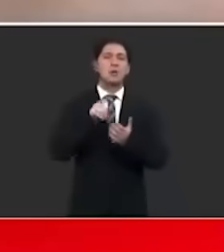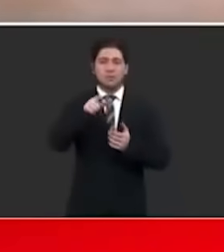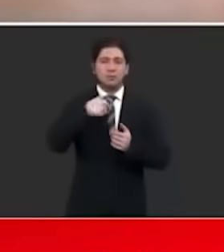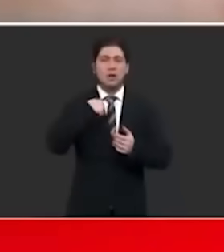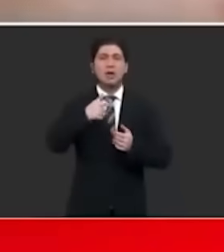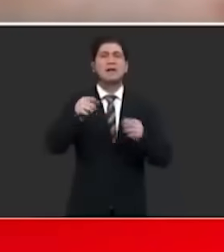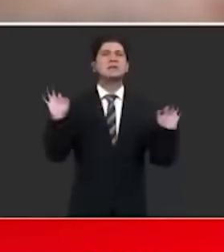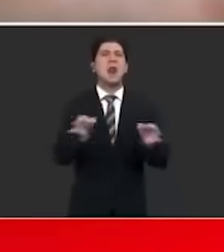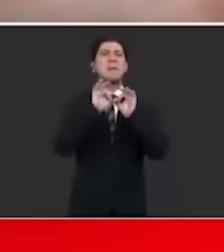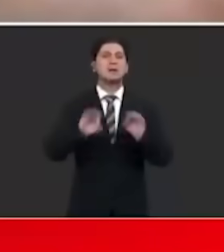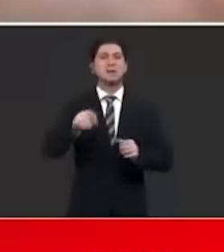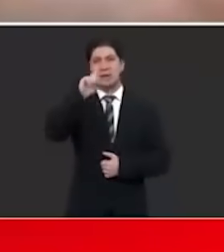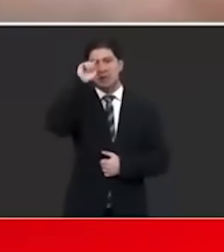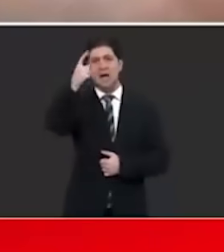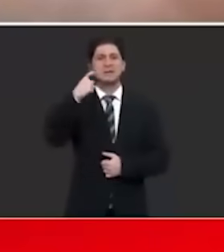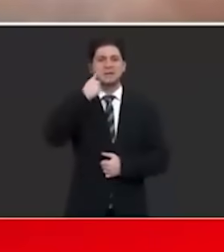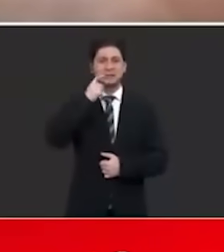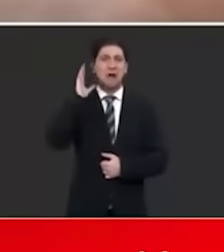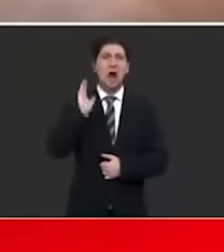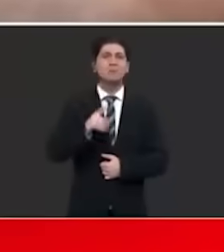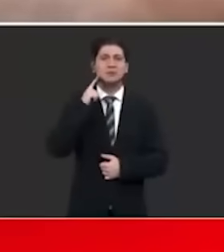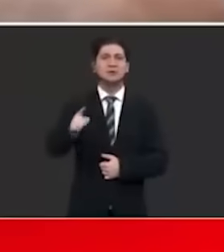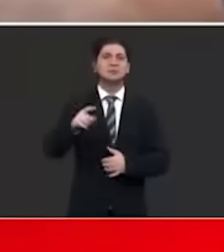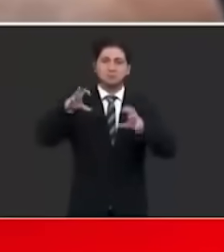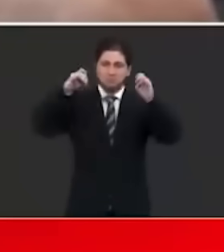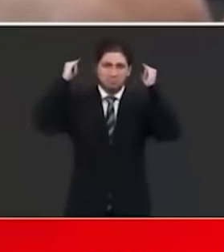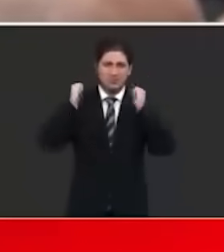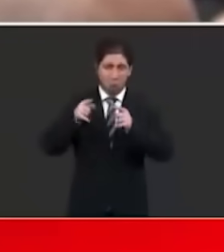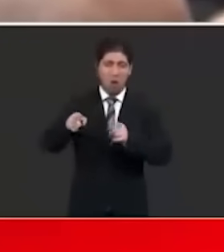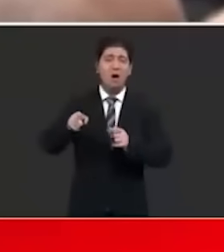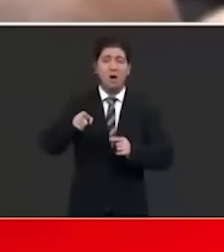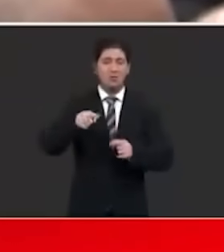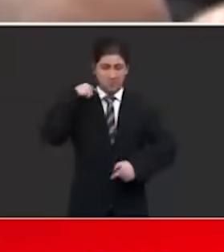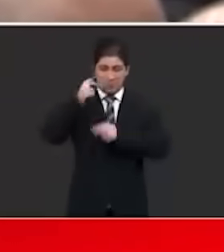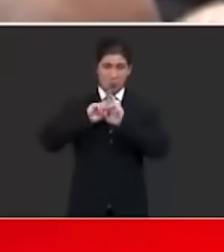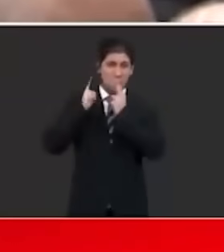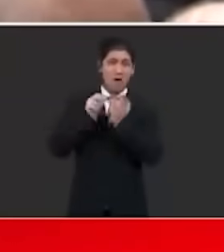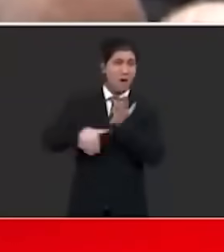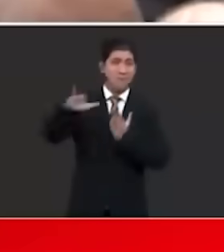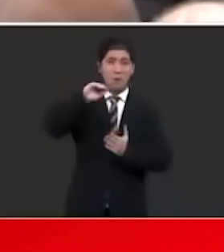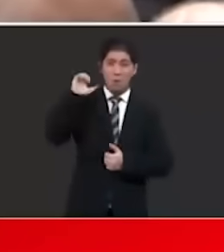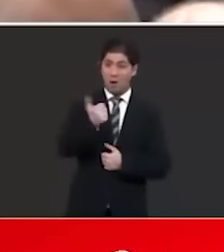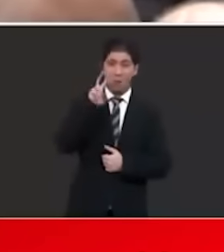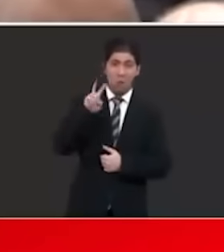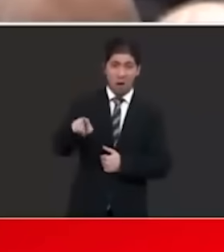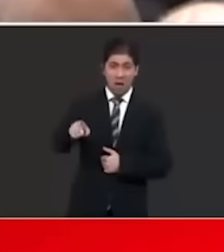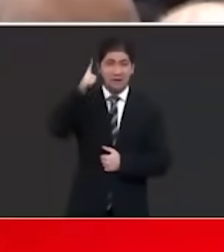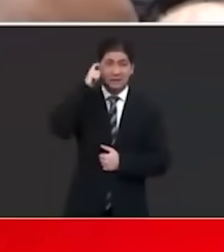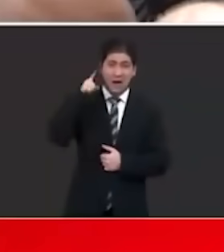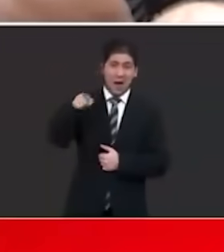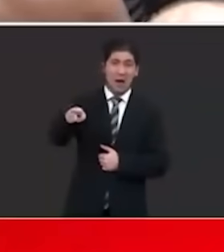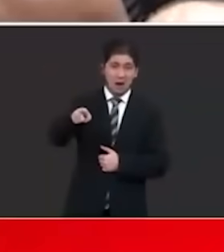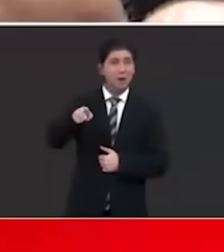diye tarif ettiği güya medeni dünya, İsrail'in hastanelere yönelik saldırılarını